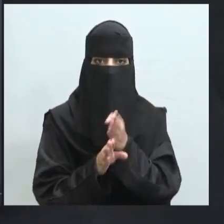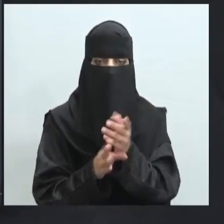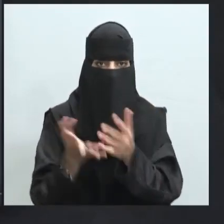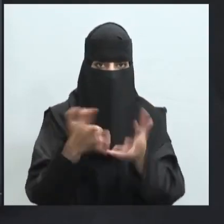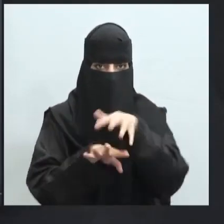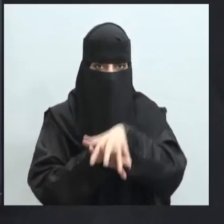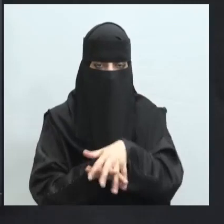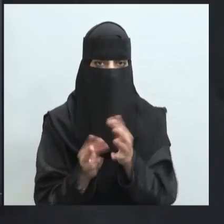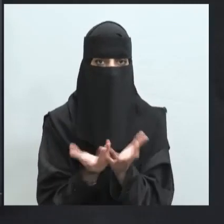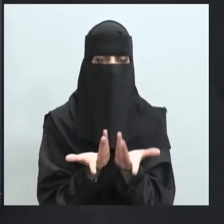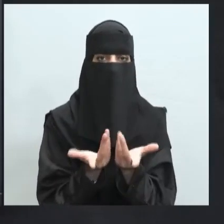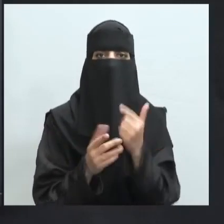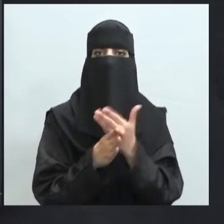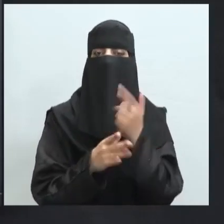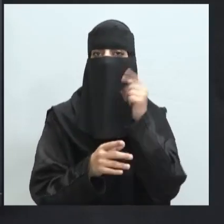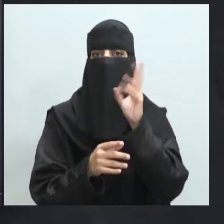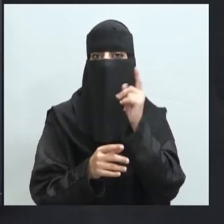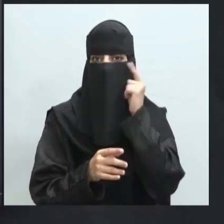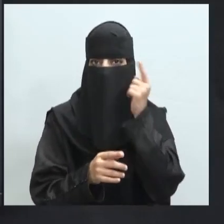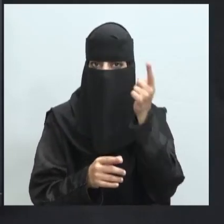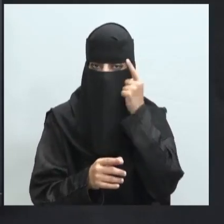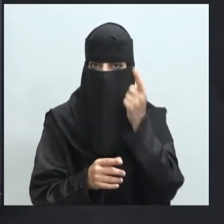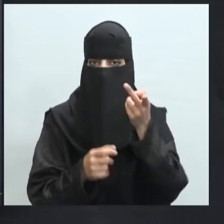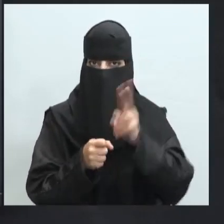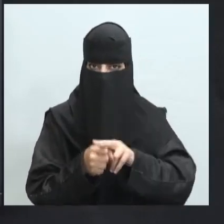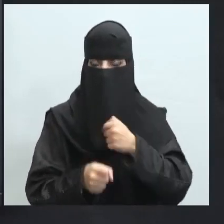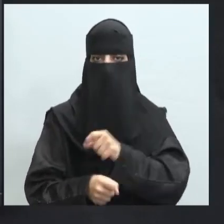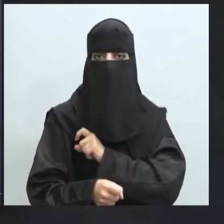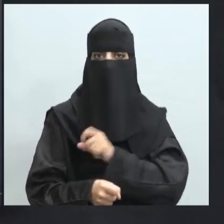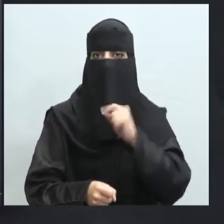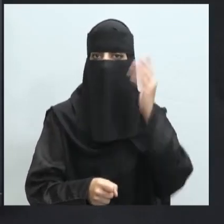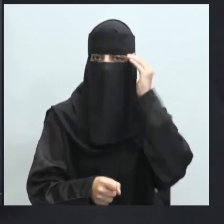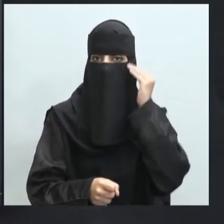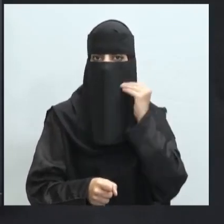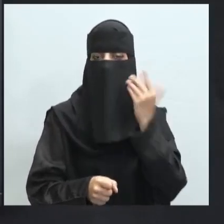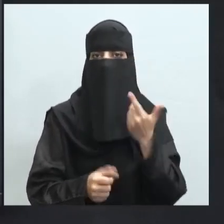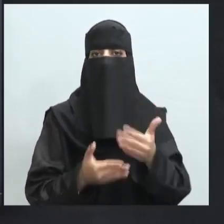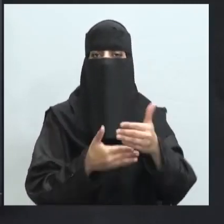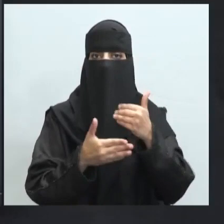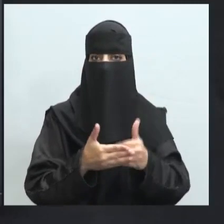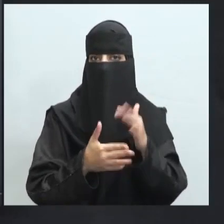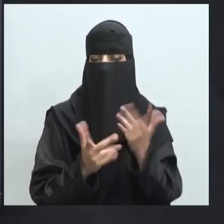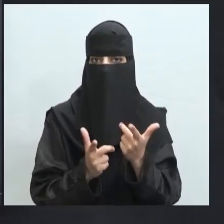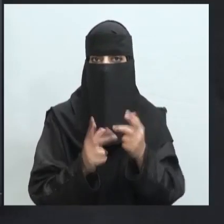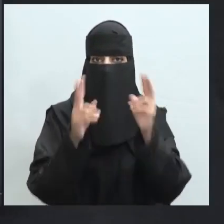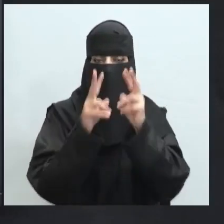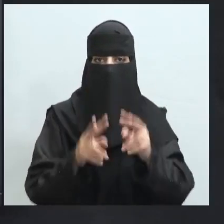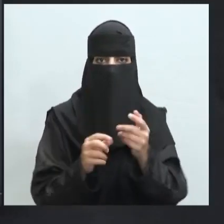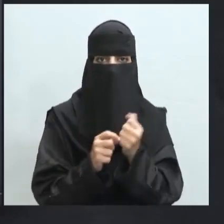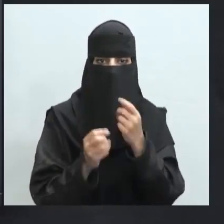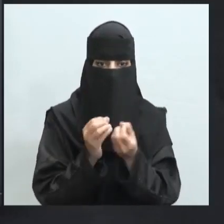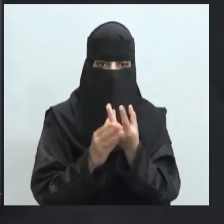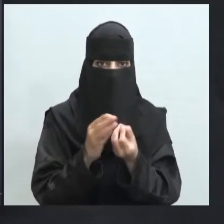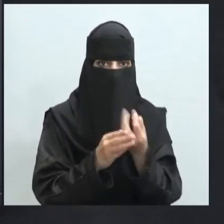التفاعل بينها كذلك تعرفنا عزيزي الطالب وعزيزي الطالب قبلها حول هذه الشحنه الكهربائيه وكيف يمكن ان